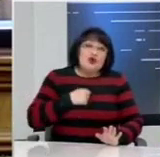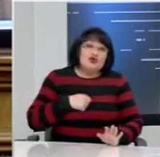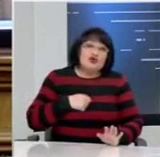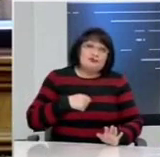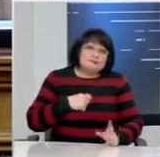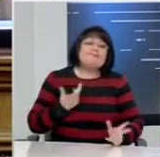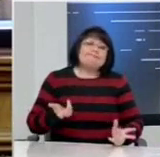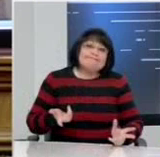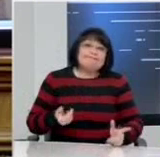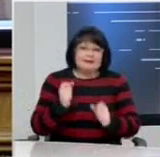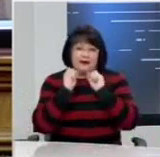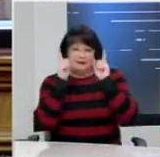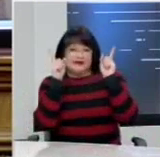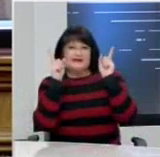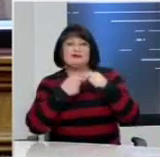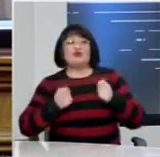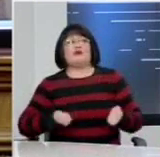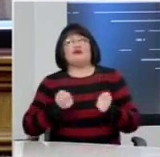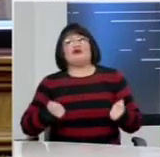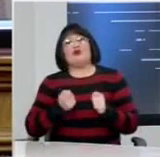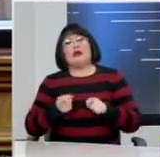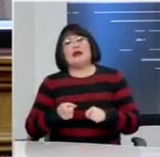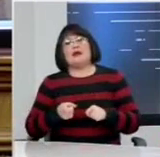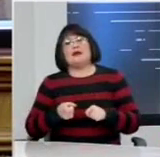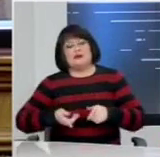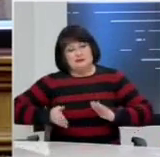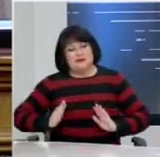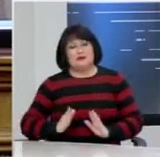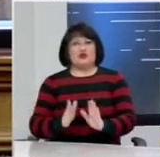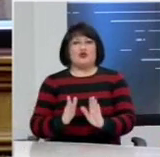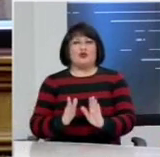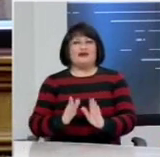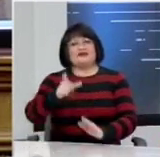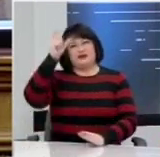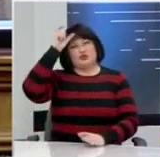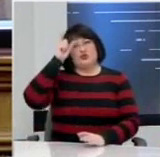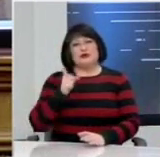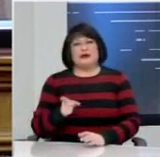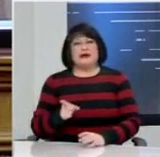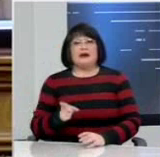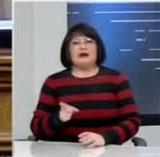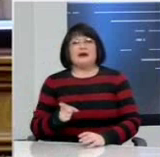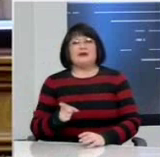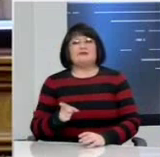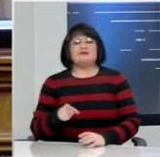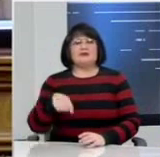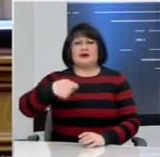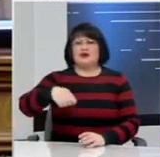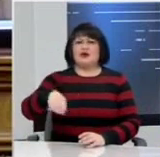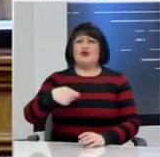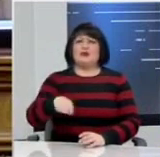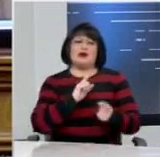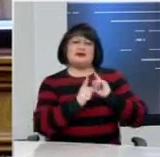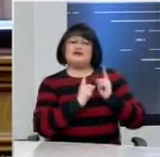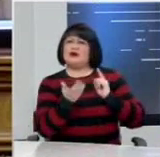Με την πρωτοφανή ενέργεια να προχωρήσει η Τουρκία σε μια νομικά ανυπόστατη